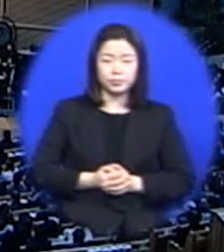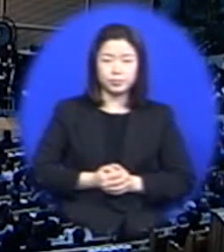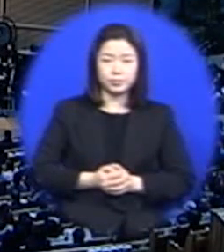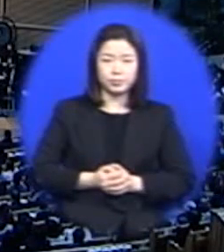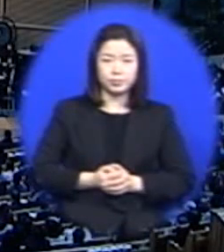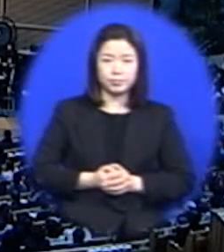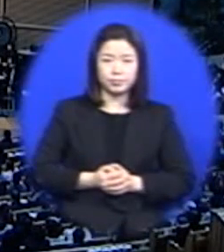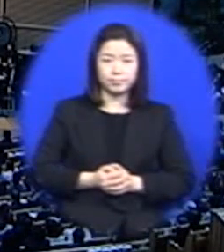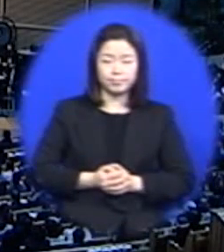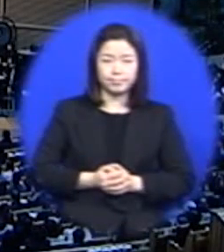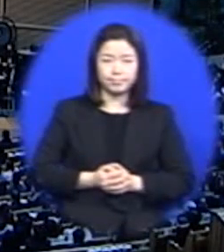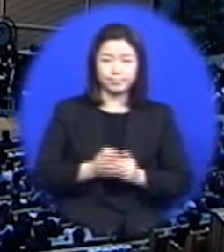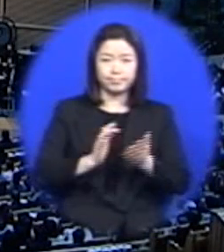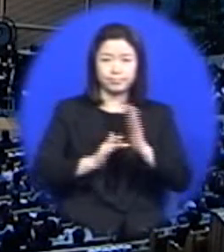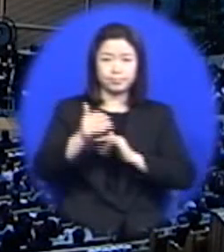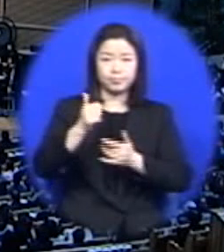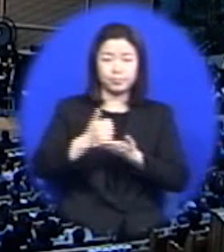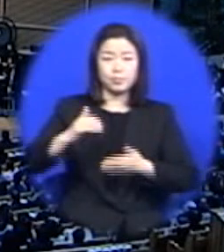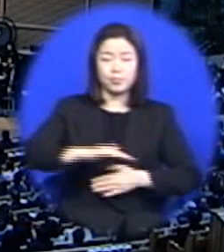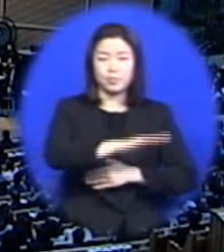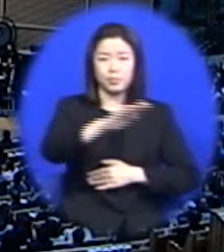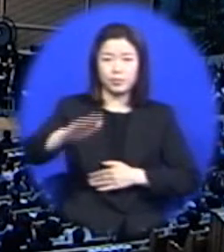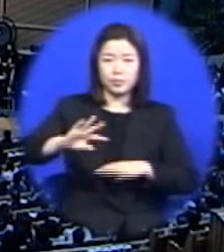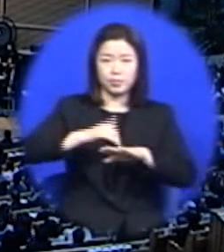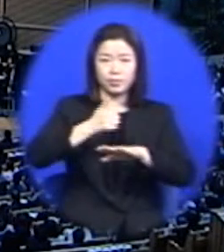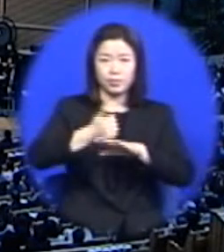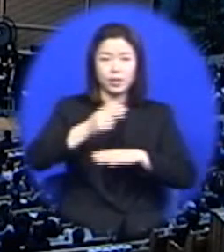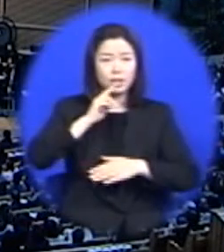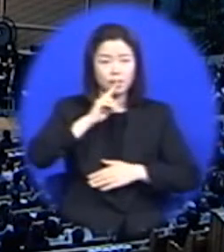우리 왕이여